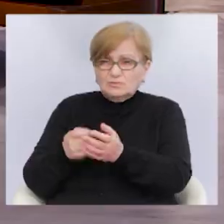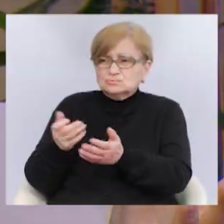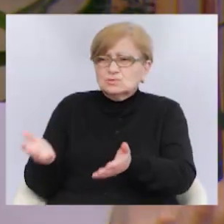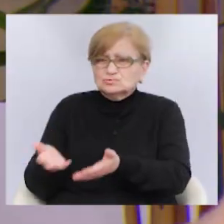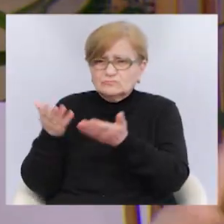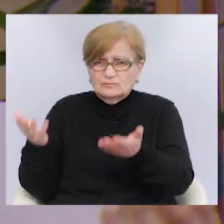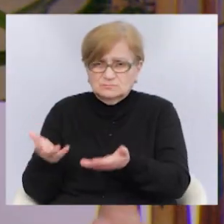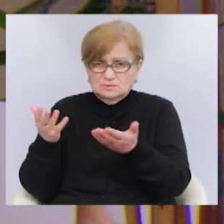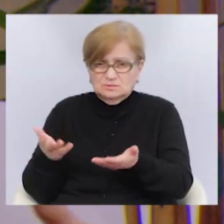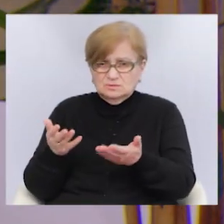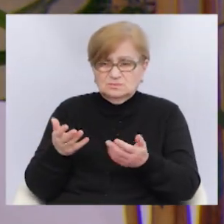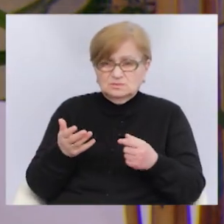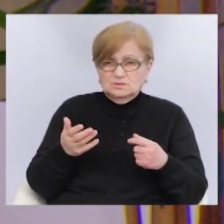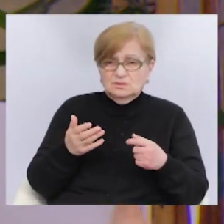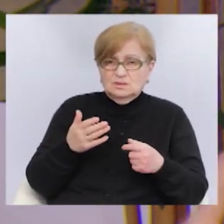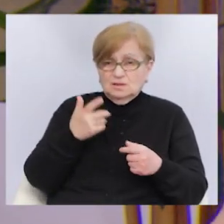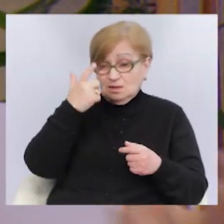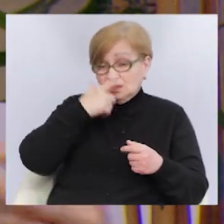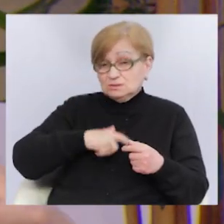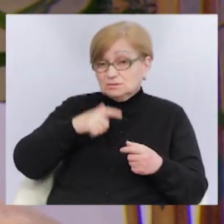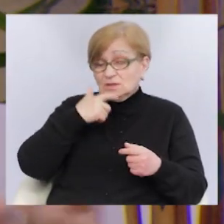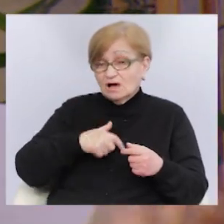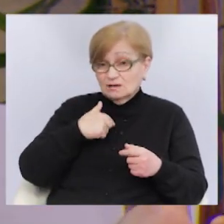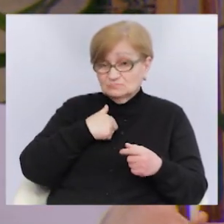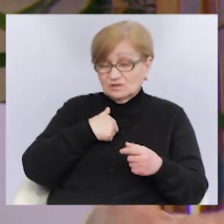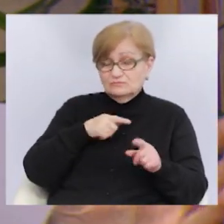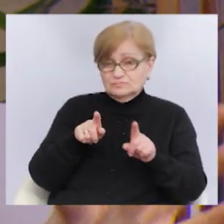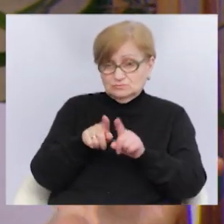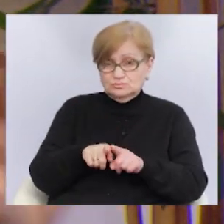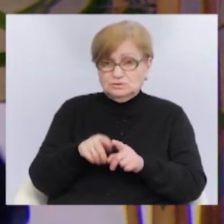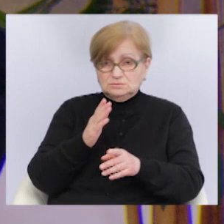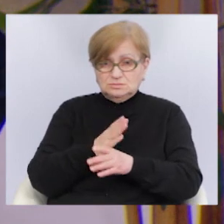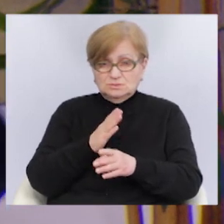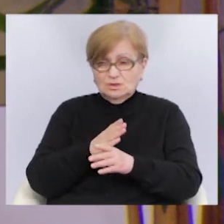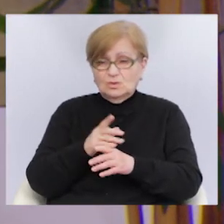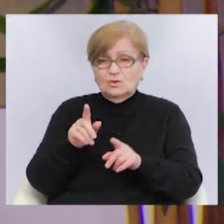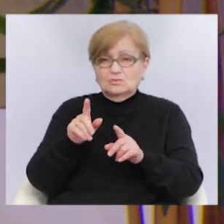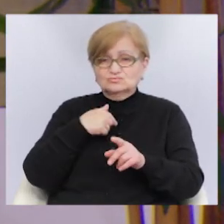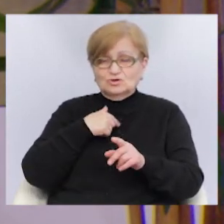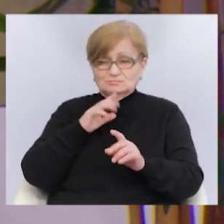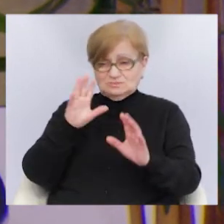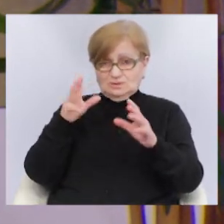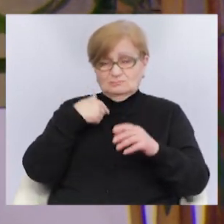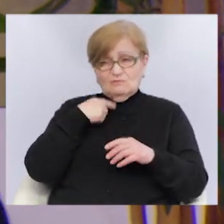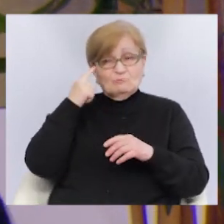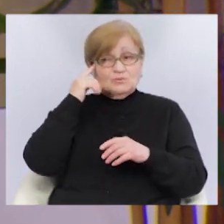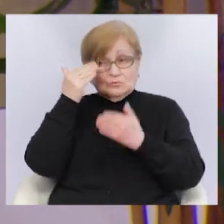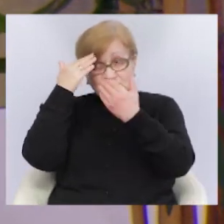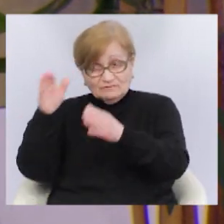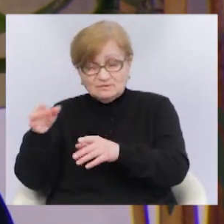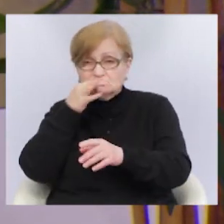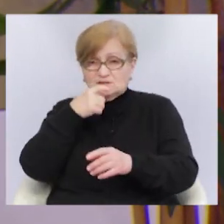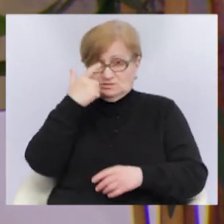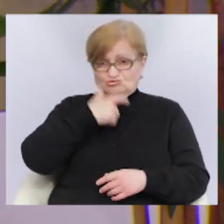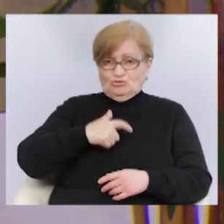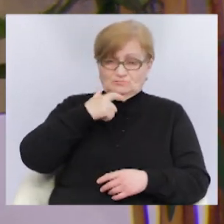ტანჯვა. საკუთარი თავის მიერ თანაგრძნობა, თვითთანაგრძნობა არის ზუსტად იგივე, ოღონდ ფოკუსი არის შემოტრებული ჩემსკენ. რომ პირველ რიგში მე